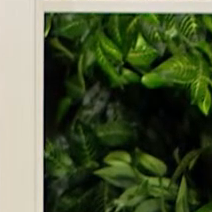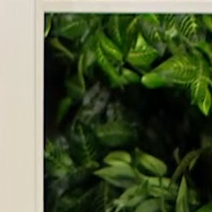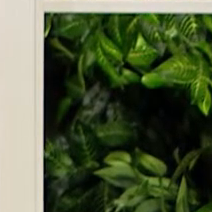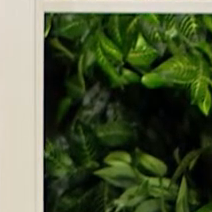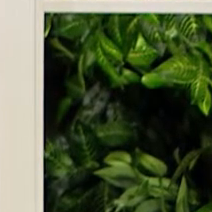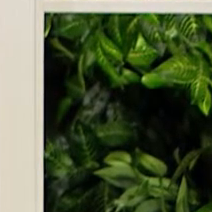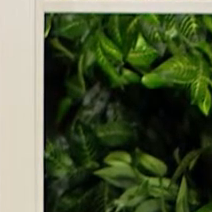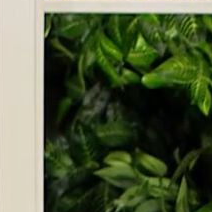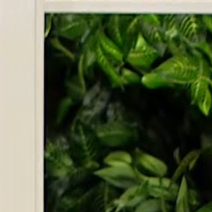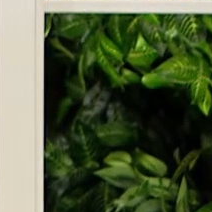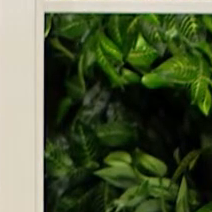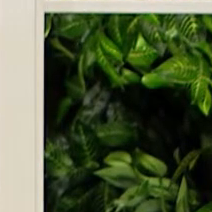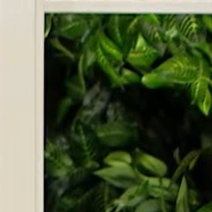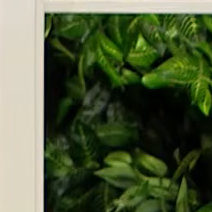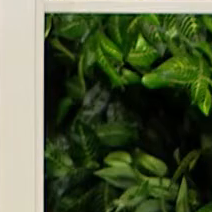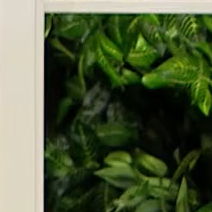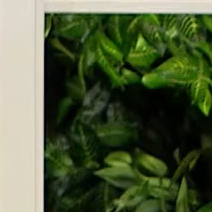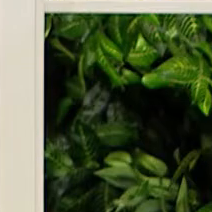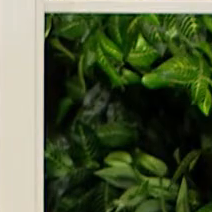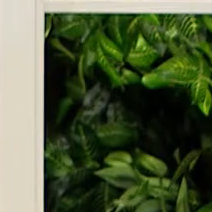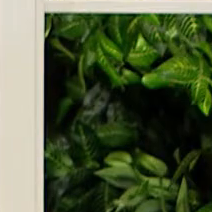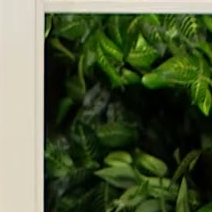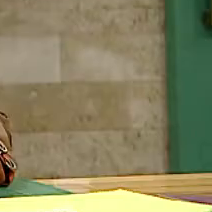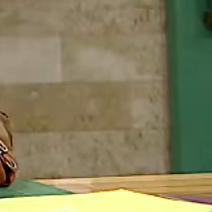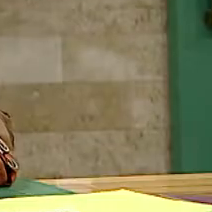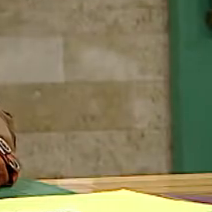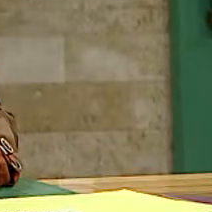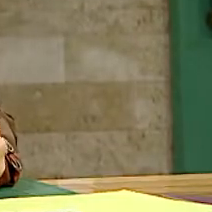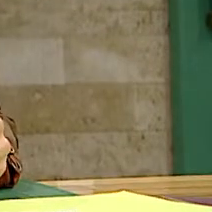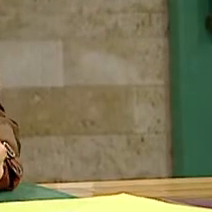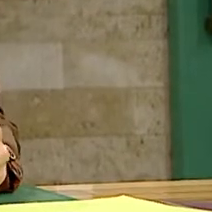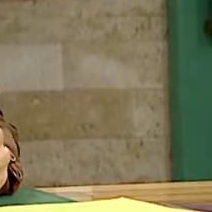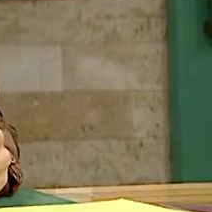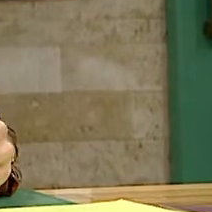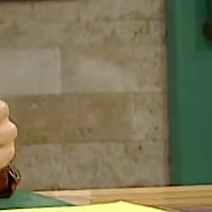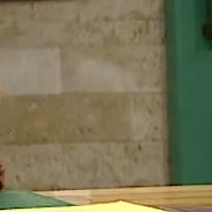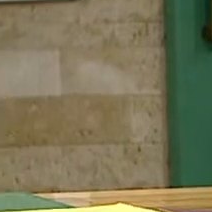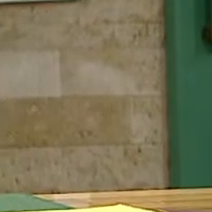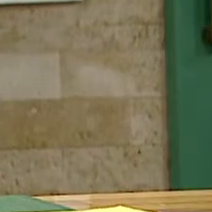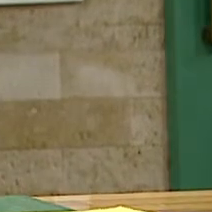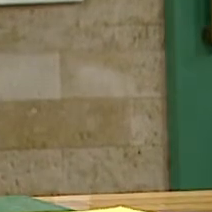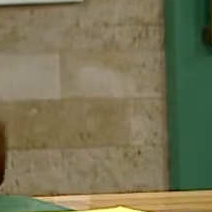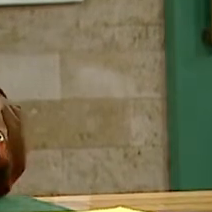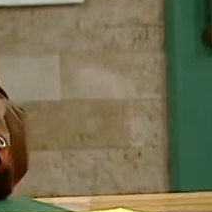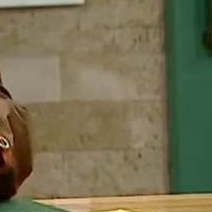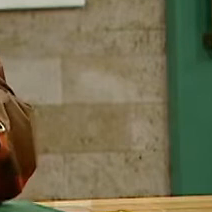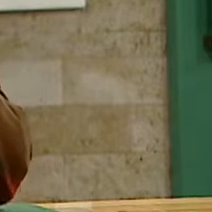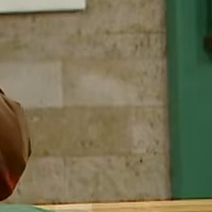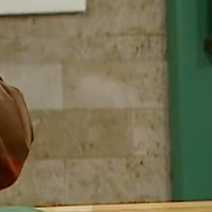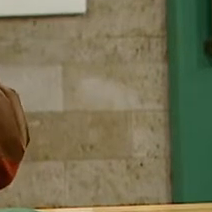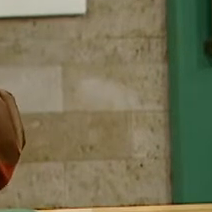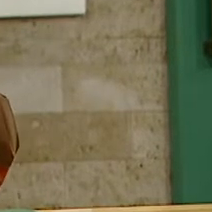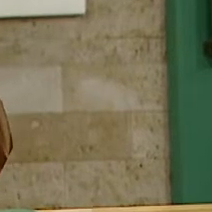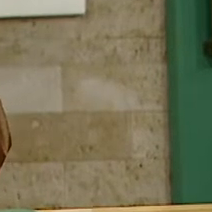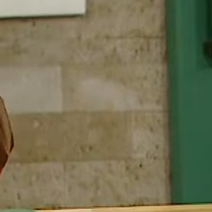oluyor, yaprak kestik. Evet. Peki şimdi ne yapacağız? Şimdi de bir çiçek birleştirmesini yapacağız. Süper, tamam. Ben burada hazırladım.